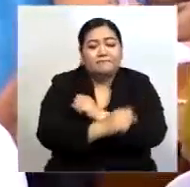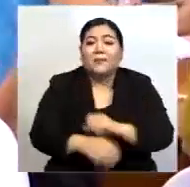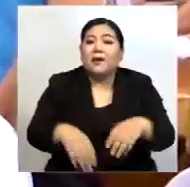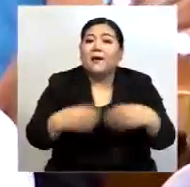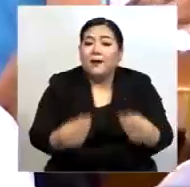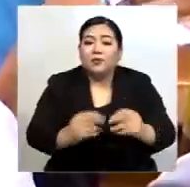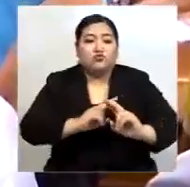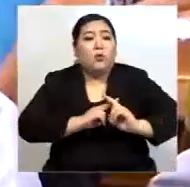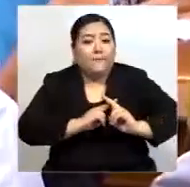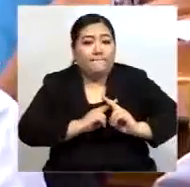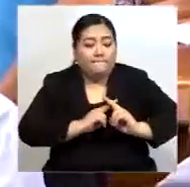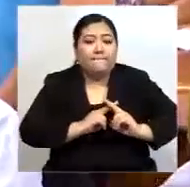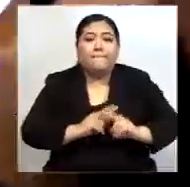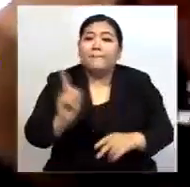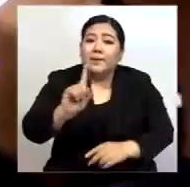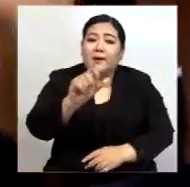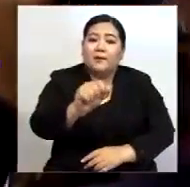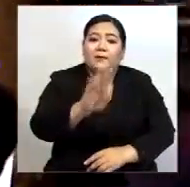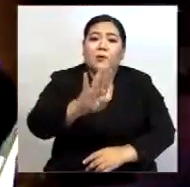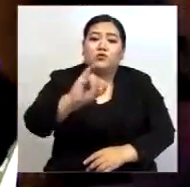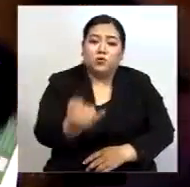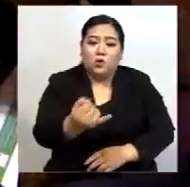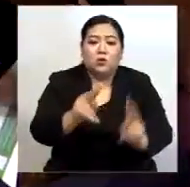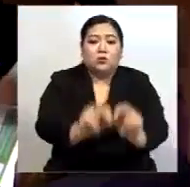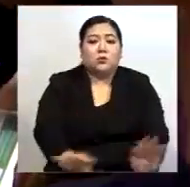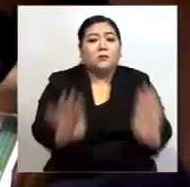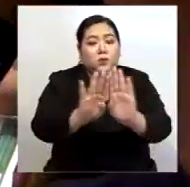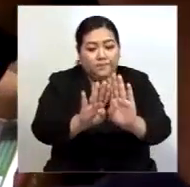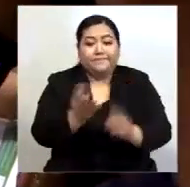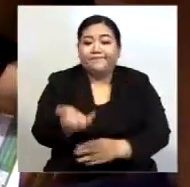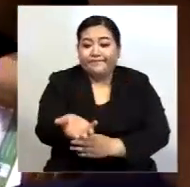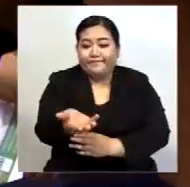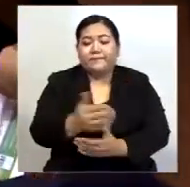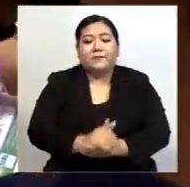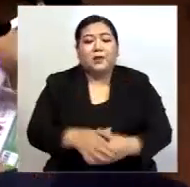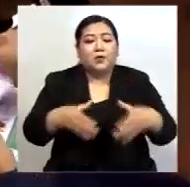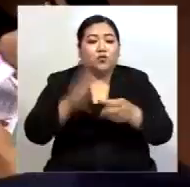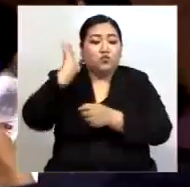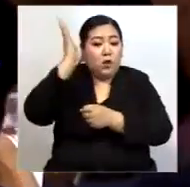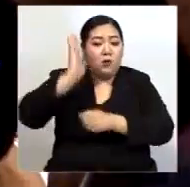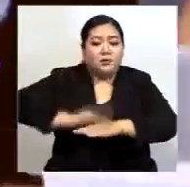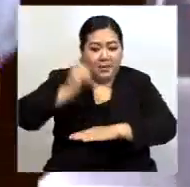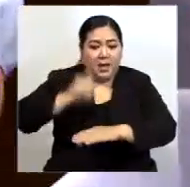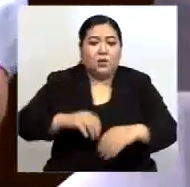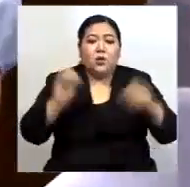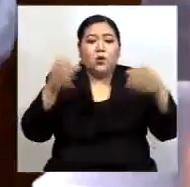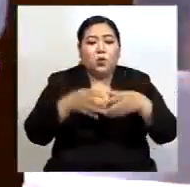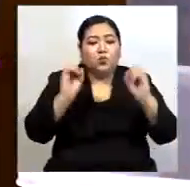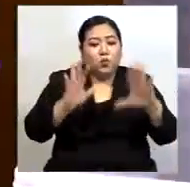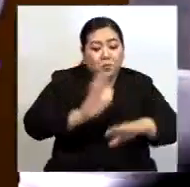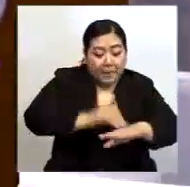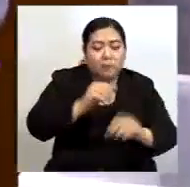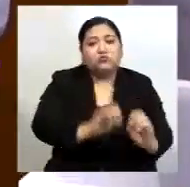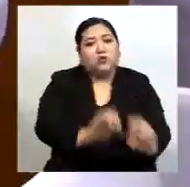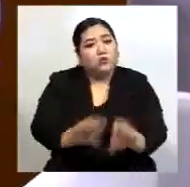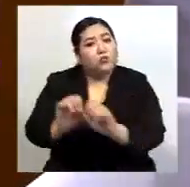การป้องกันตนเองที่องค์การบริหารส่วนจังหวัดนครปฐมโดยมีทีมวิทยากรหรือว่าทีมครูกรในพื้นที่แต่ละท้